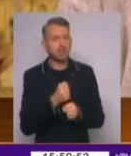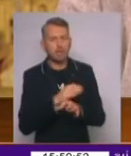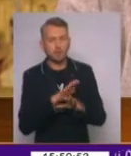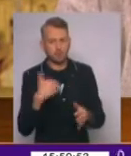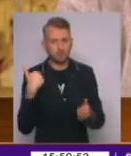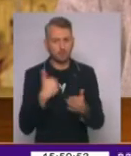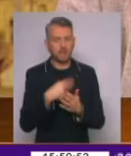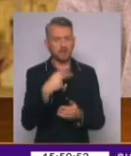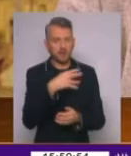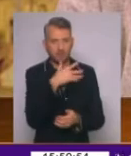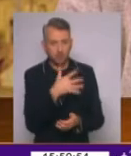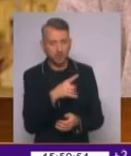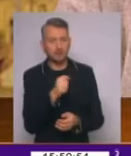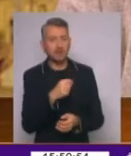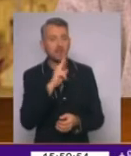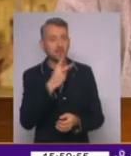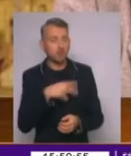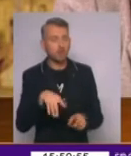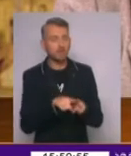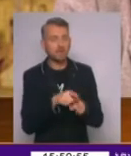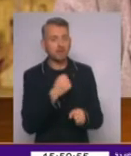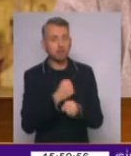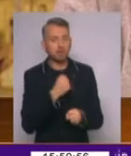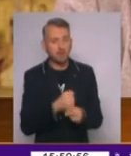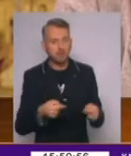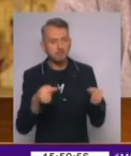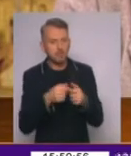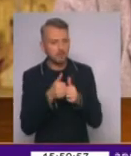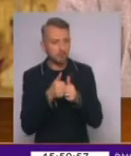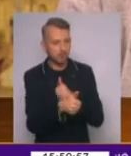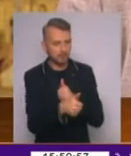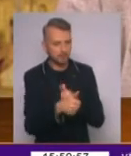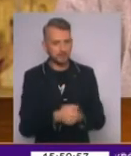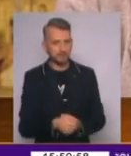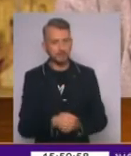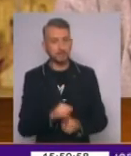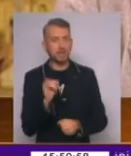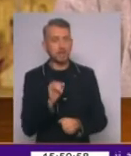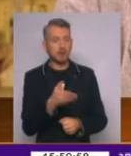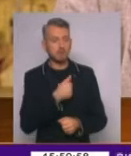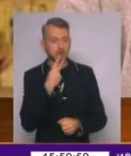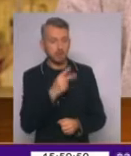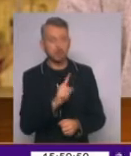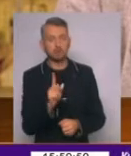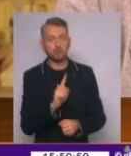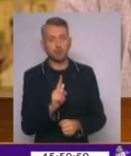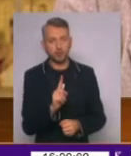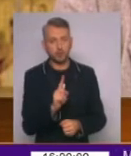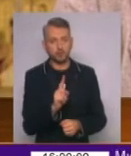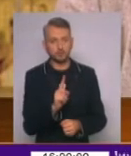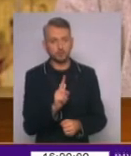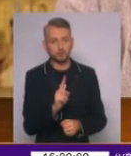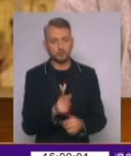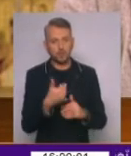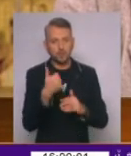останні 20 років, за 2 роки все-таки зробили певний прорив. І ми бачимо, що